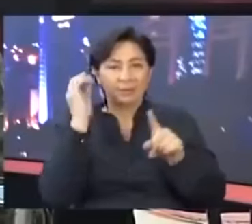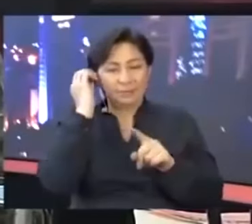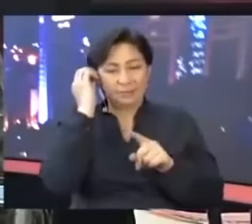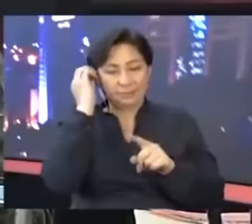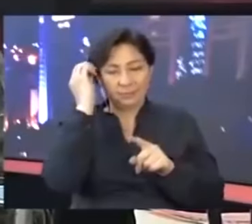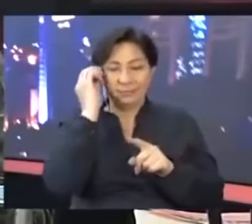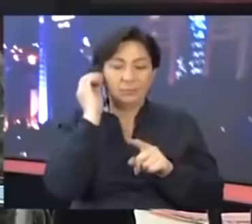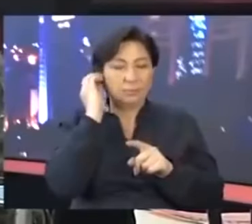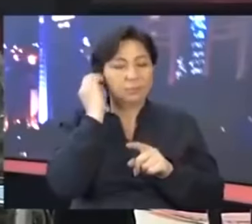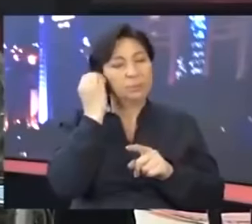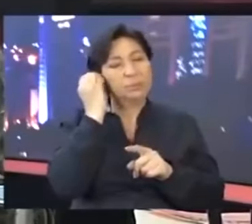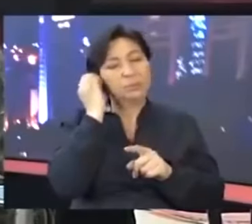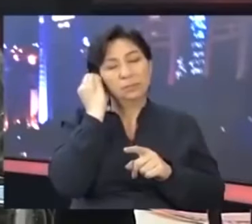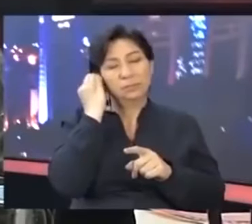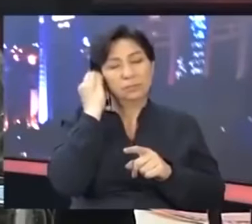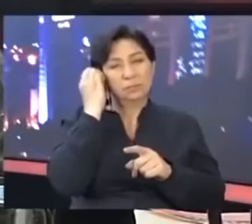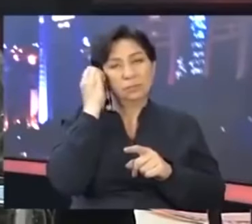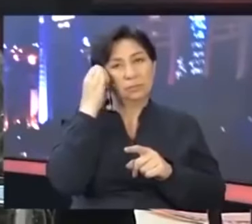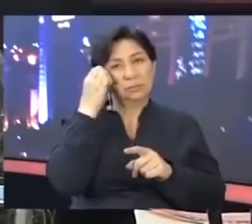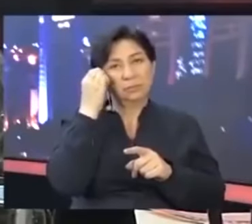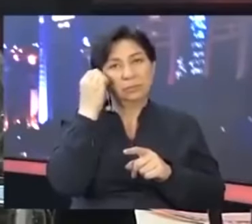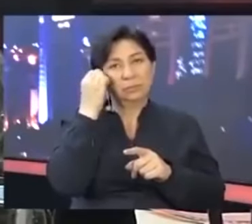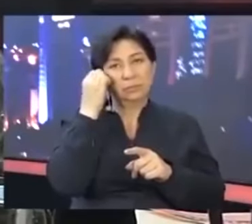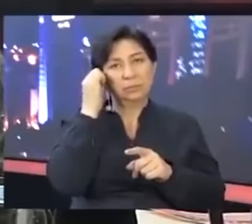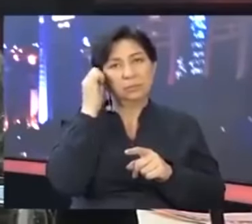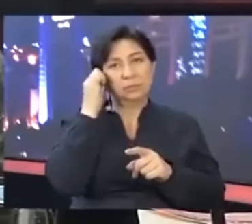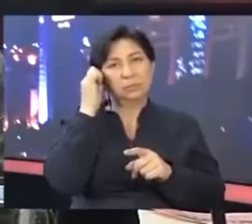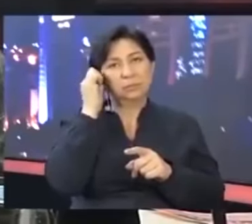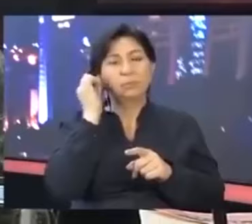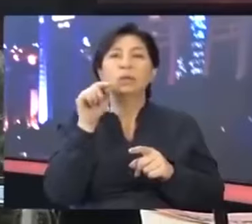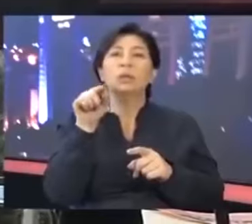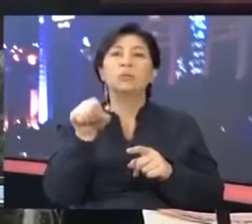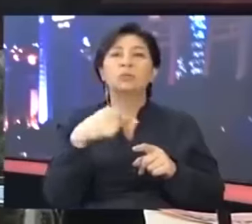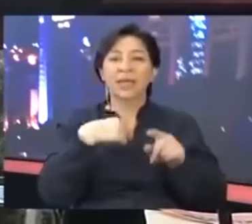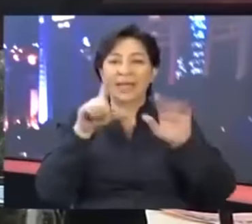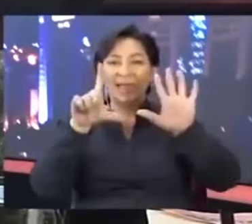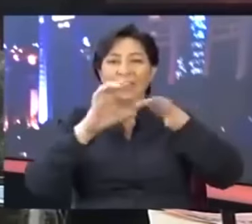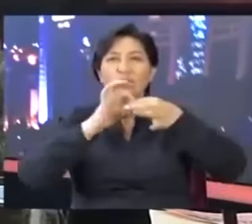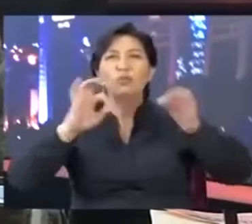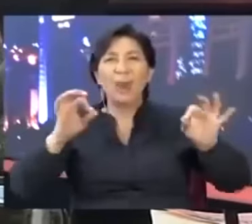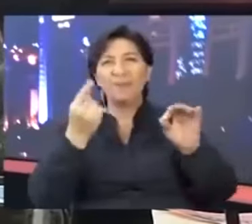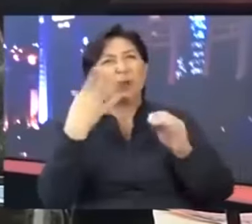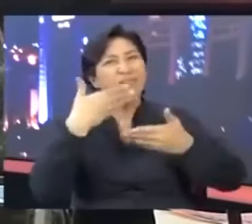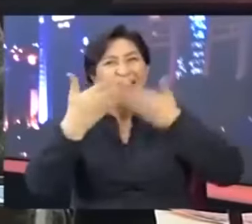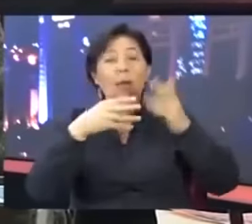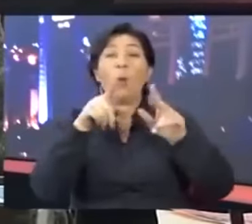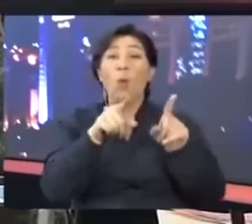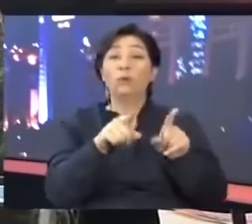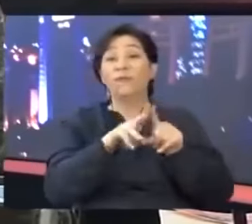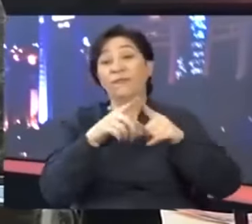Eee Burada da Eee bize bu eee 7 Cümleyi şöyle